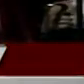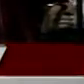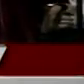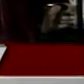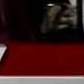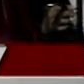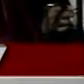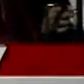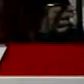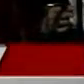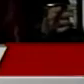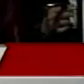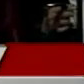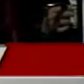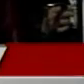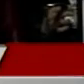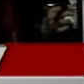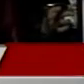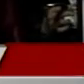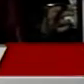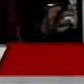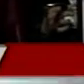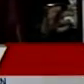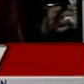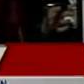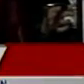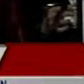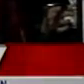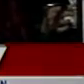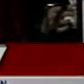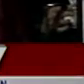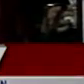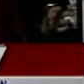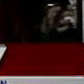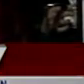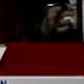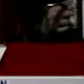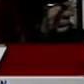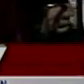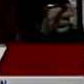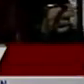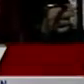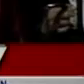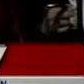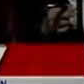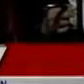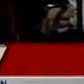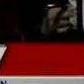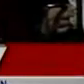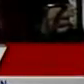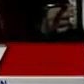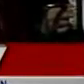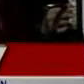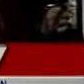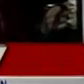Itatanong ko lang kung itong, kung hindi batas ang naging basehan ng pagpipigil nung